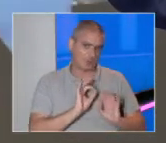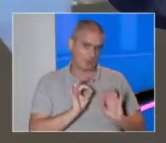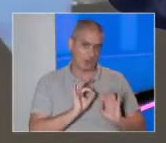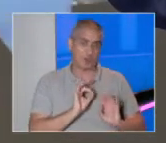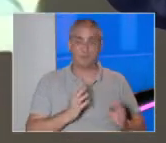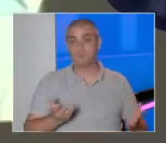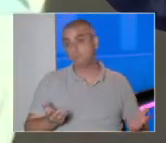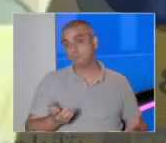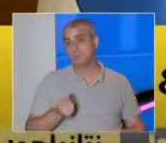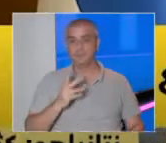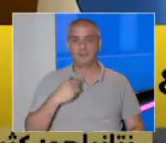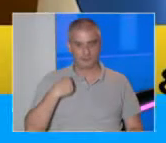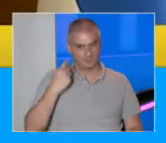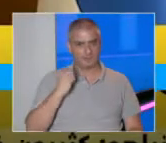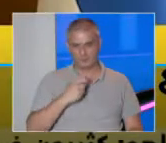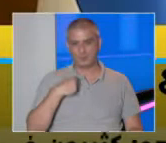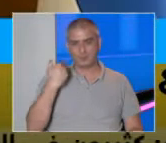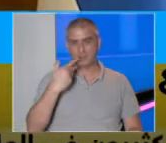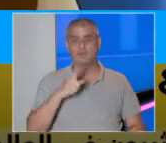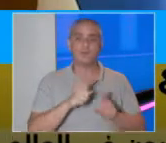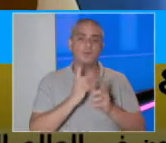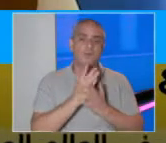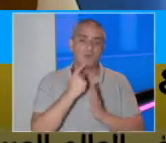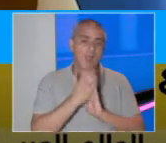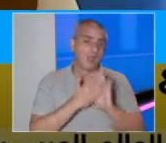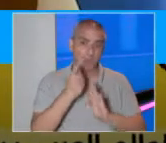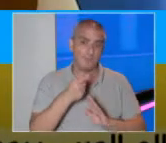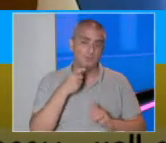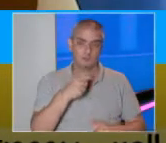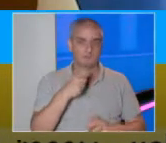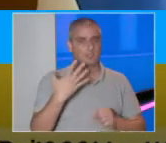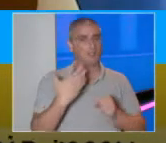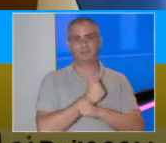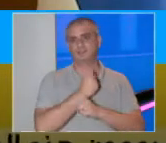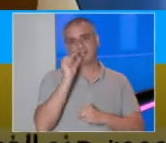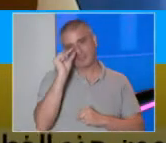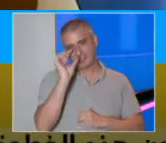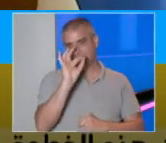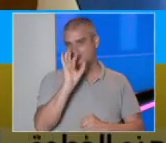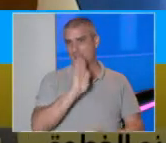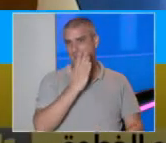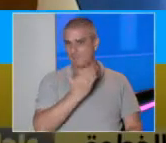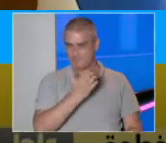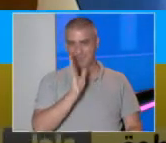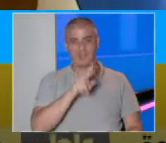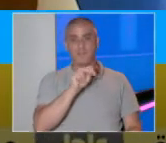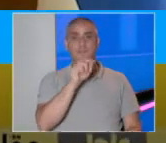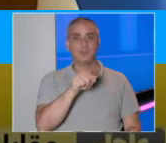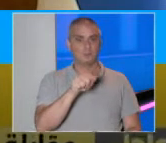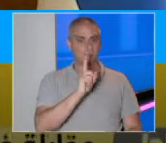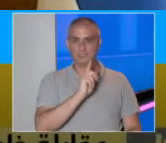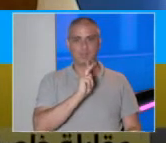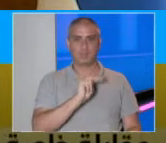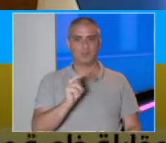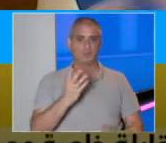אבל אני מאמין שהם הגיעו עם הזמן, וכמו שאמרנו, מדובר בניצחון קטן של נתניהו גם בעניין הזה, ולא עניין